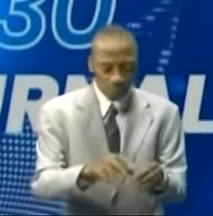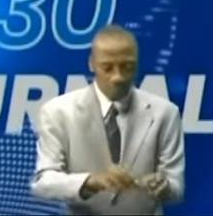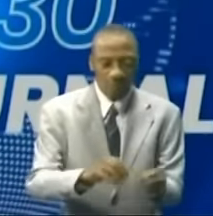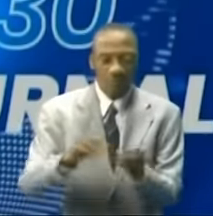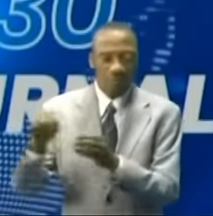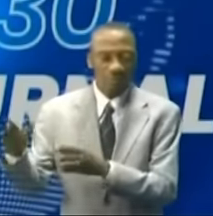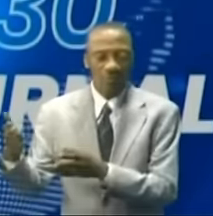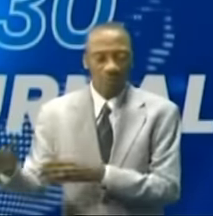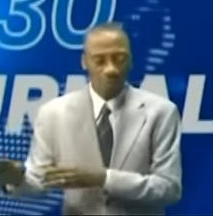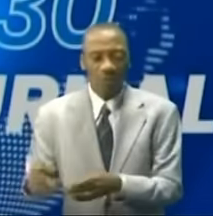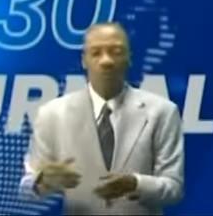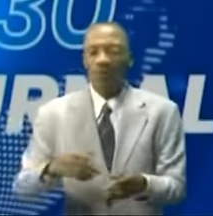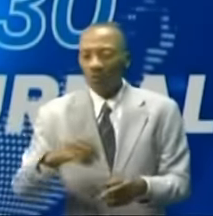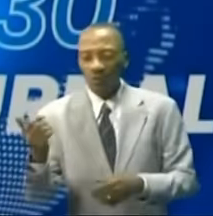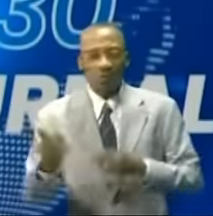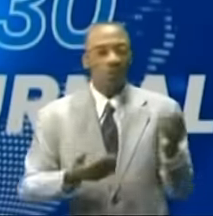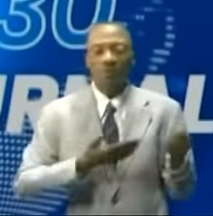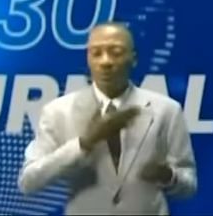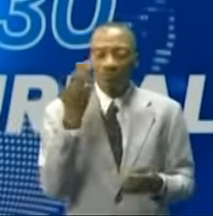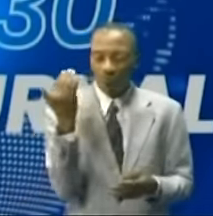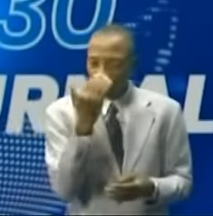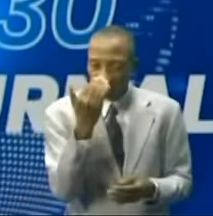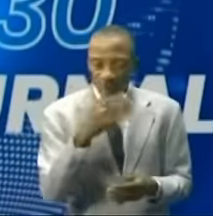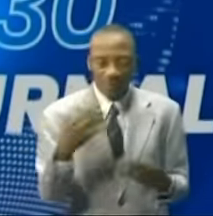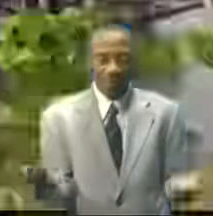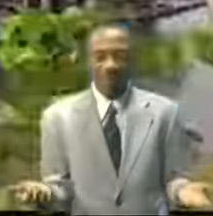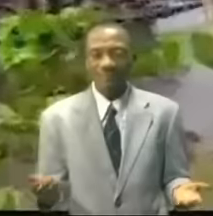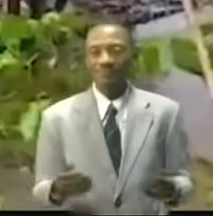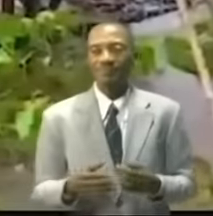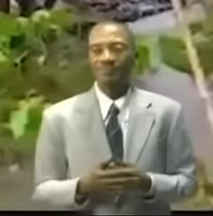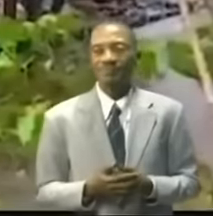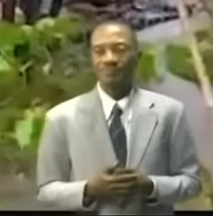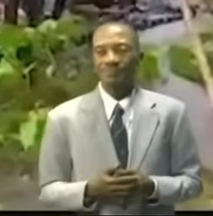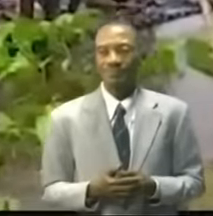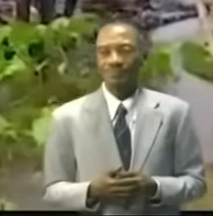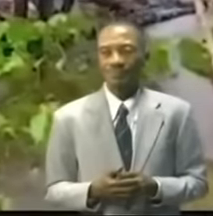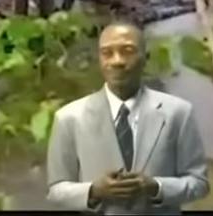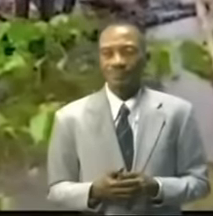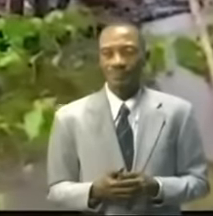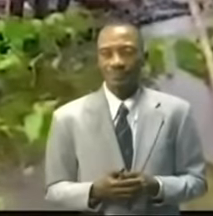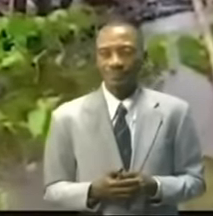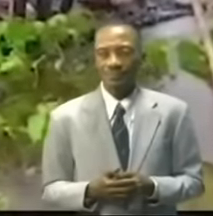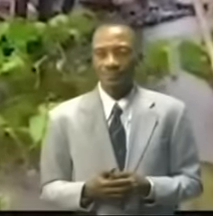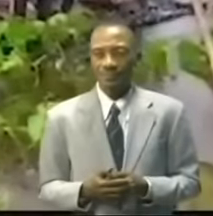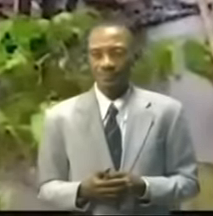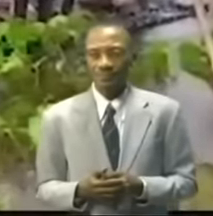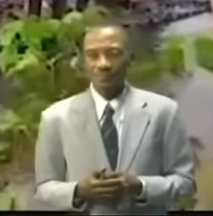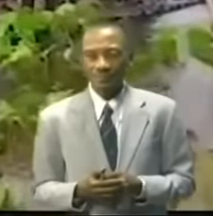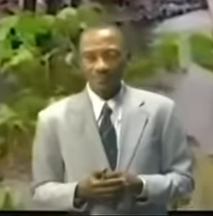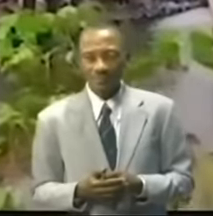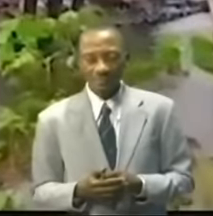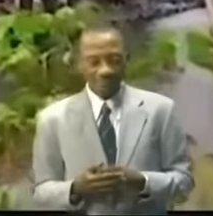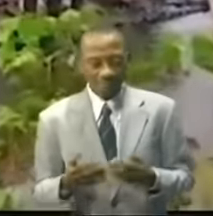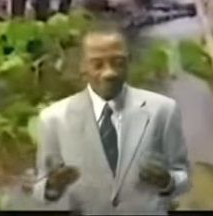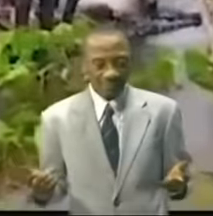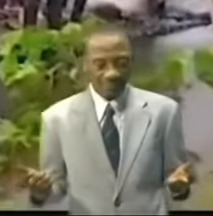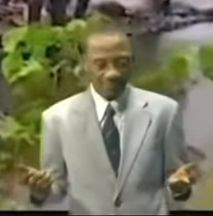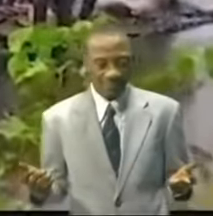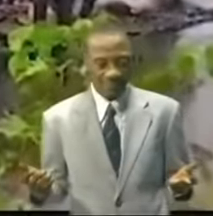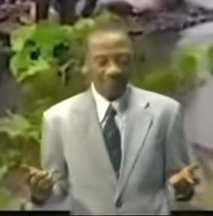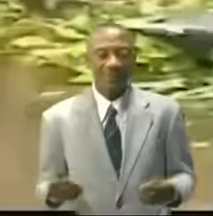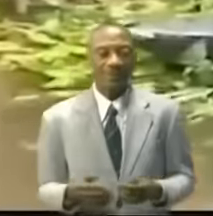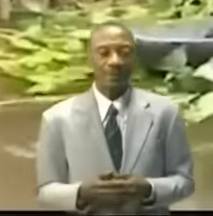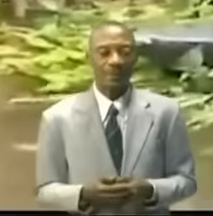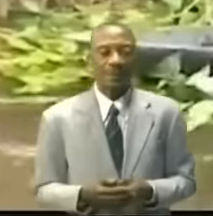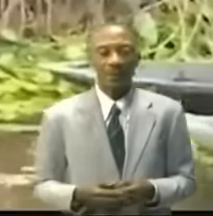se poursuivent, comme en témoigne ce reportage. Ces drames de la baleinière HB Jésus Vainqueur en provenance du